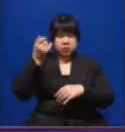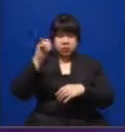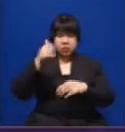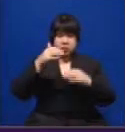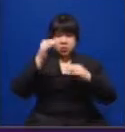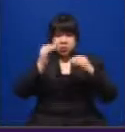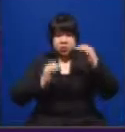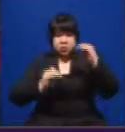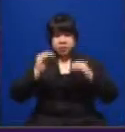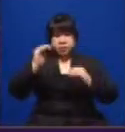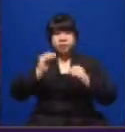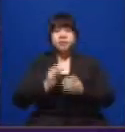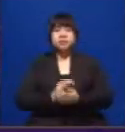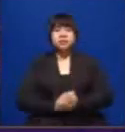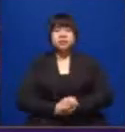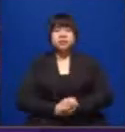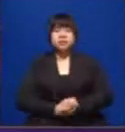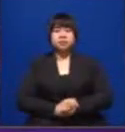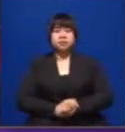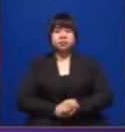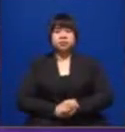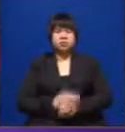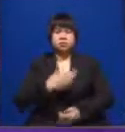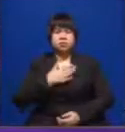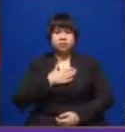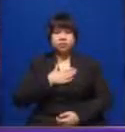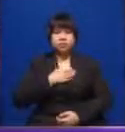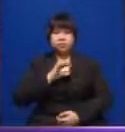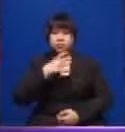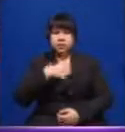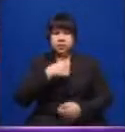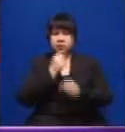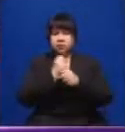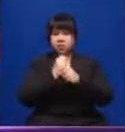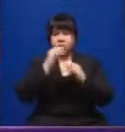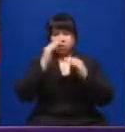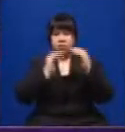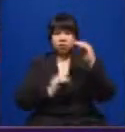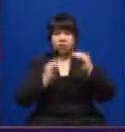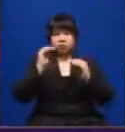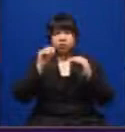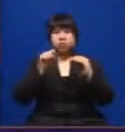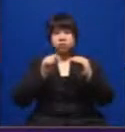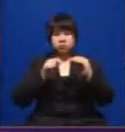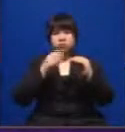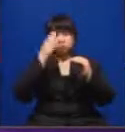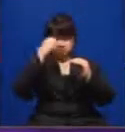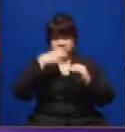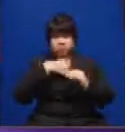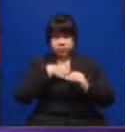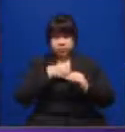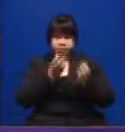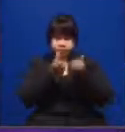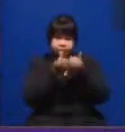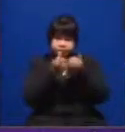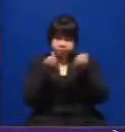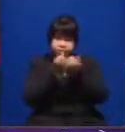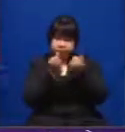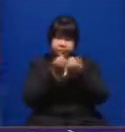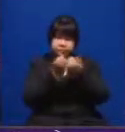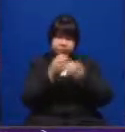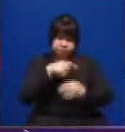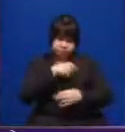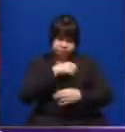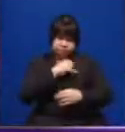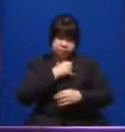ทางการเมืองค่ะก็ไม่อยากให้ทำงาน 2มาตรฐานคือให้มีคุณธรรมนะคะมี